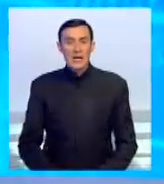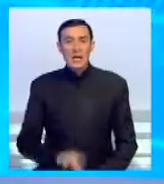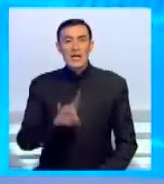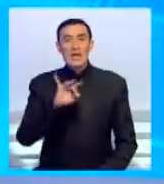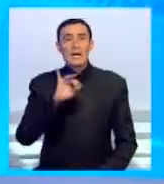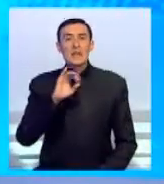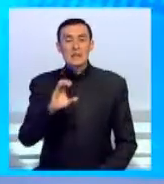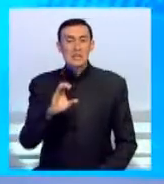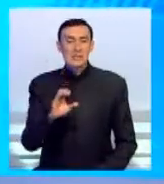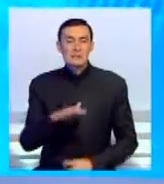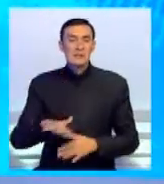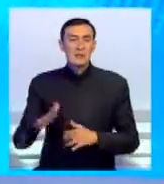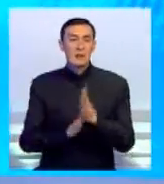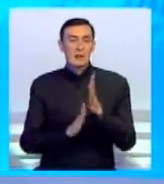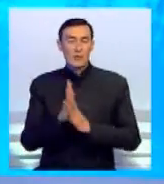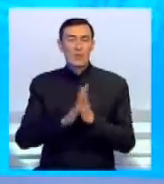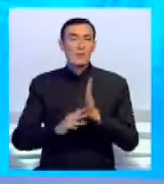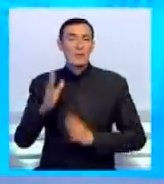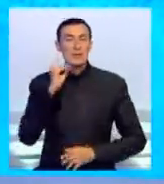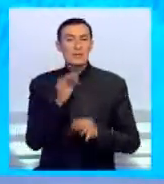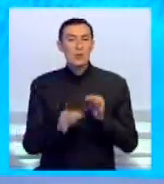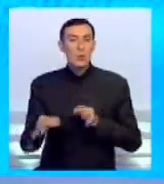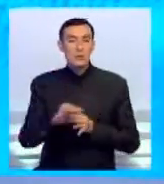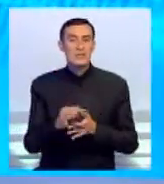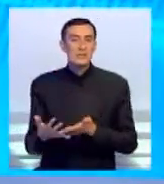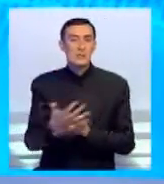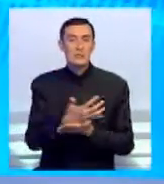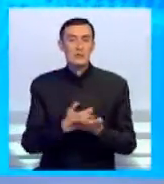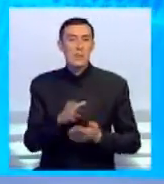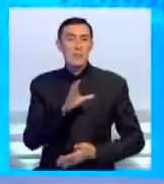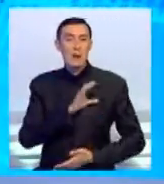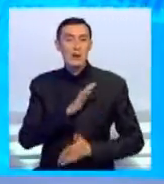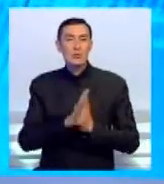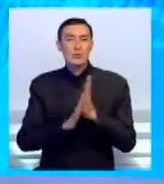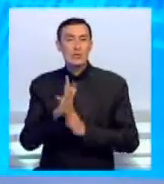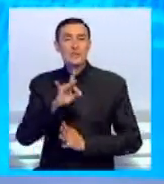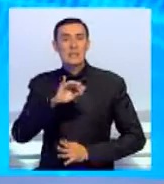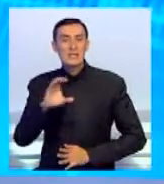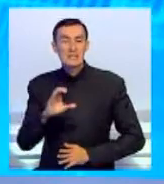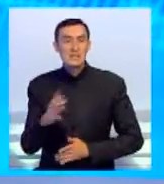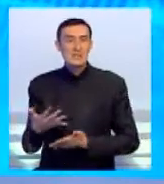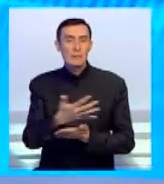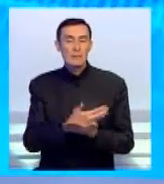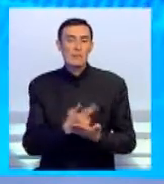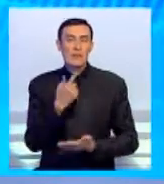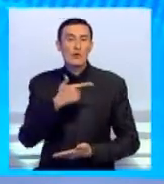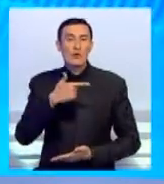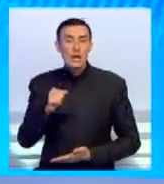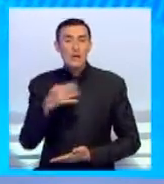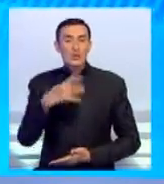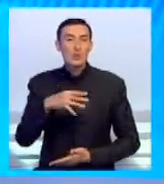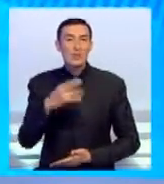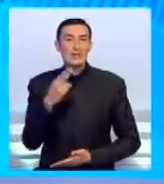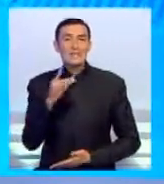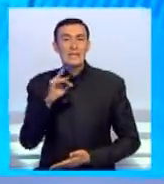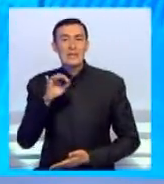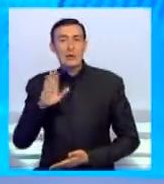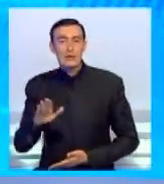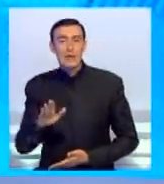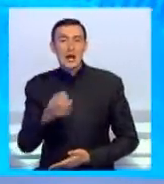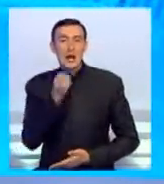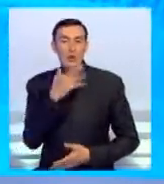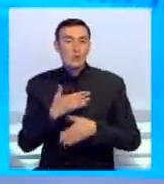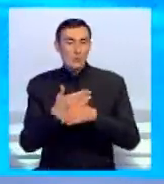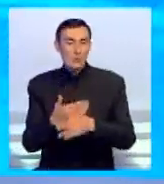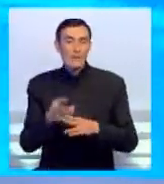Рисоводы Балхашского района Алматинской области в этом году собирают богатый урожай риса. С гектара выходит более 40 центнеров. Хорошим